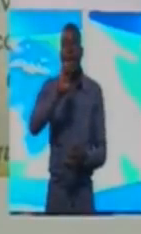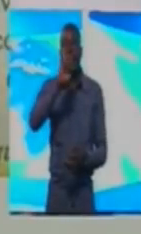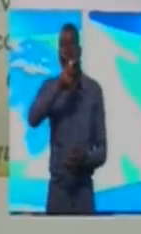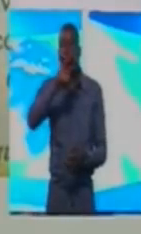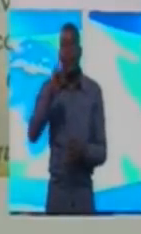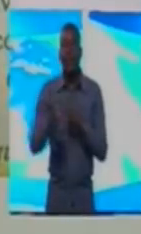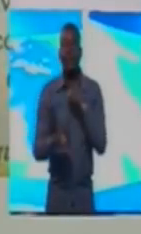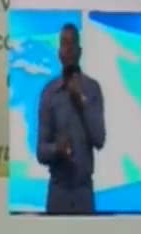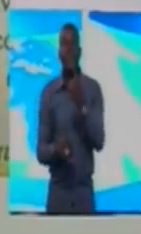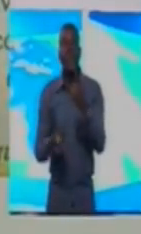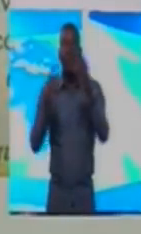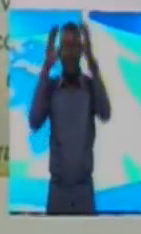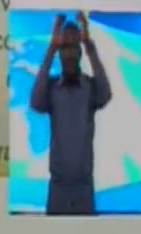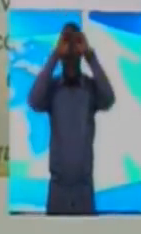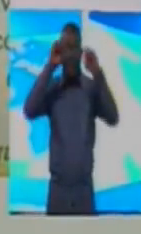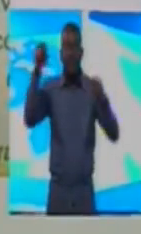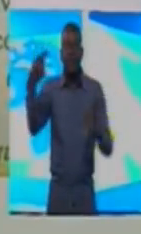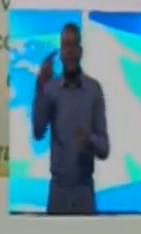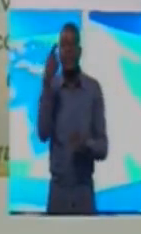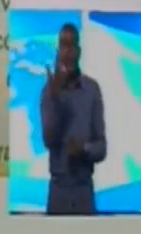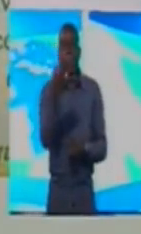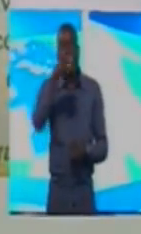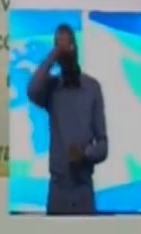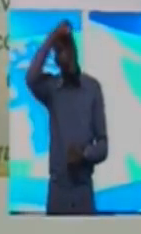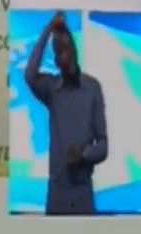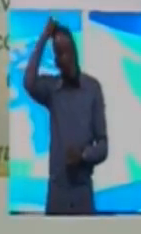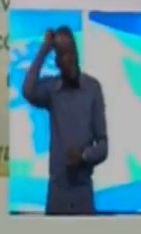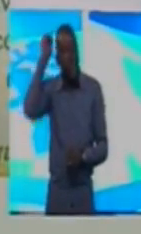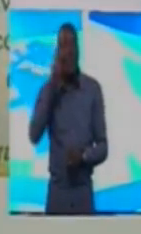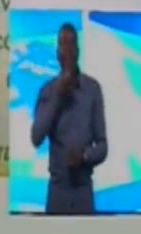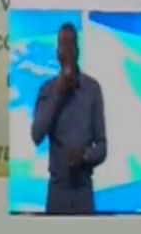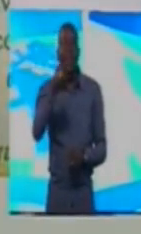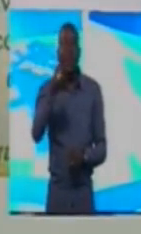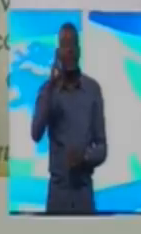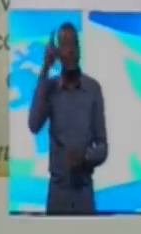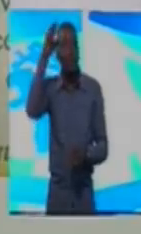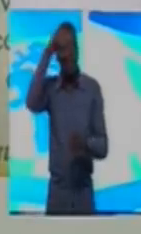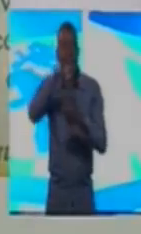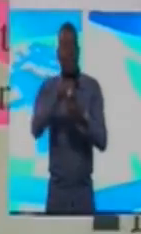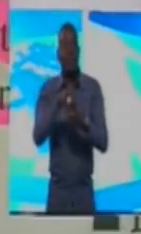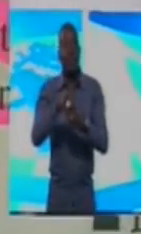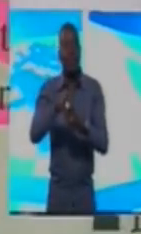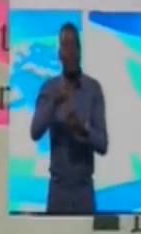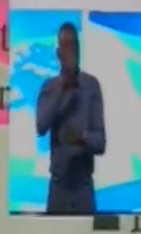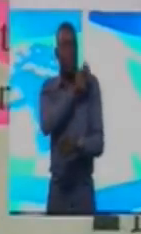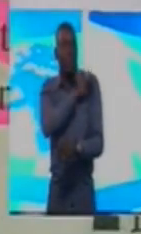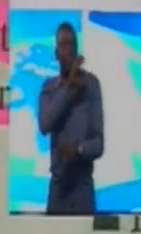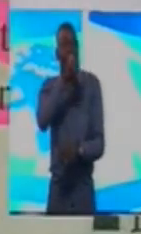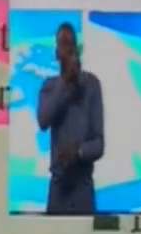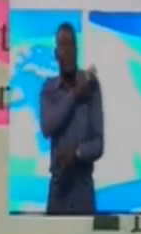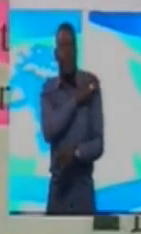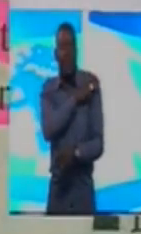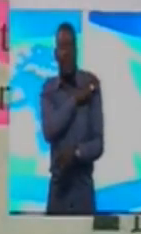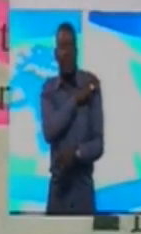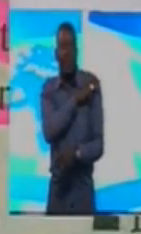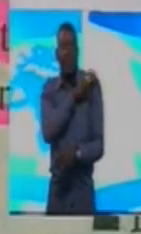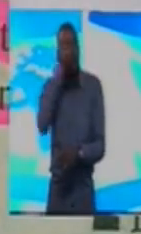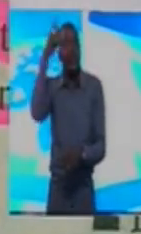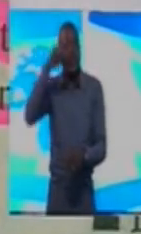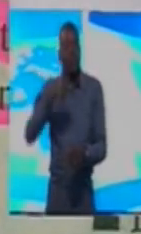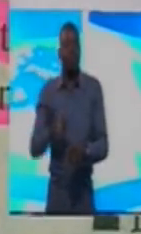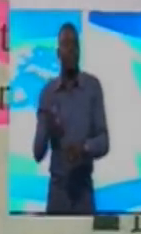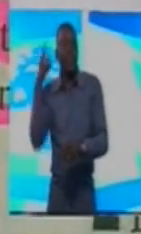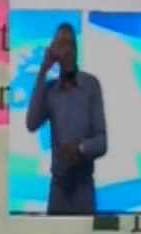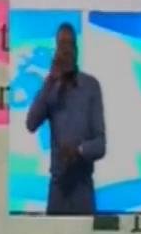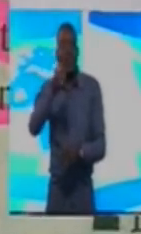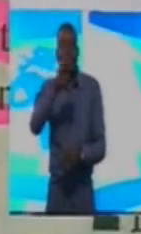déclaré que les présidents du G5 Sahel étaient à la solde du président Emmanuel Macron. Défendu par Maître Prosper Farama,